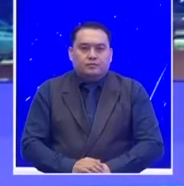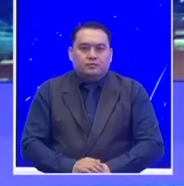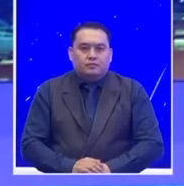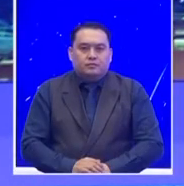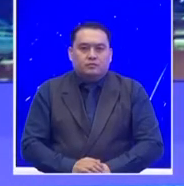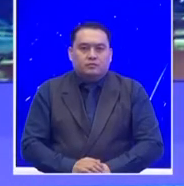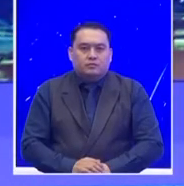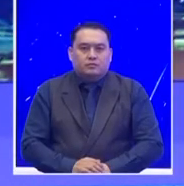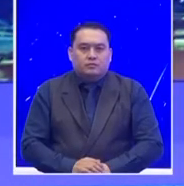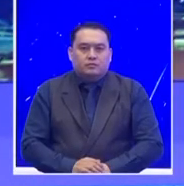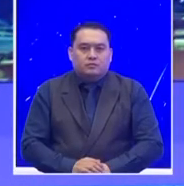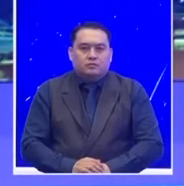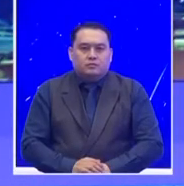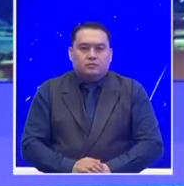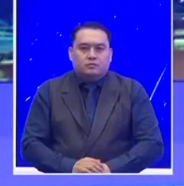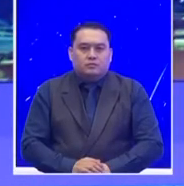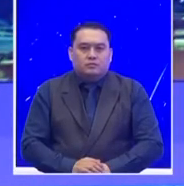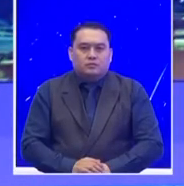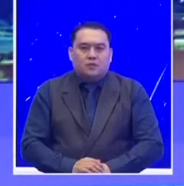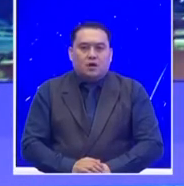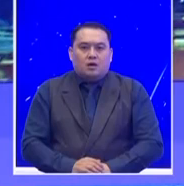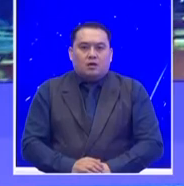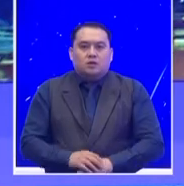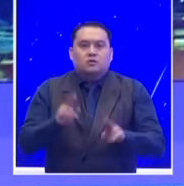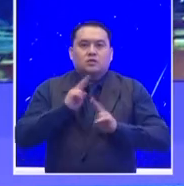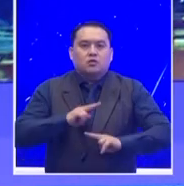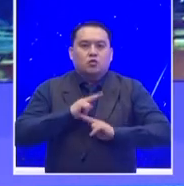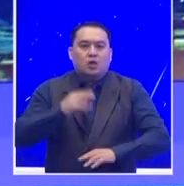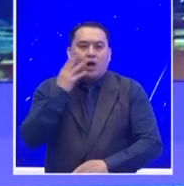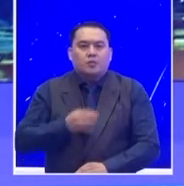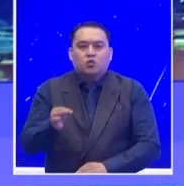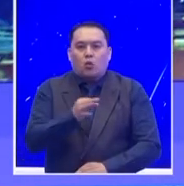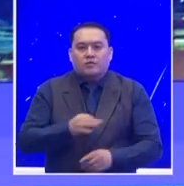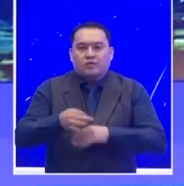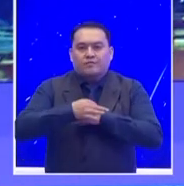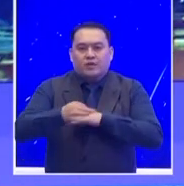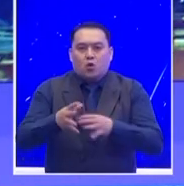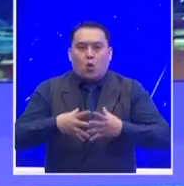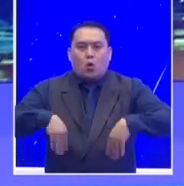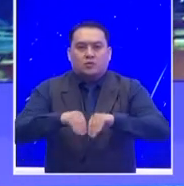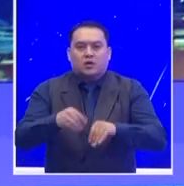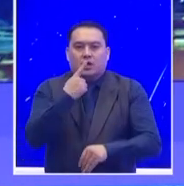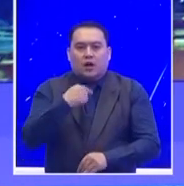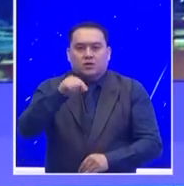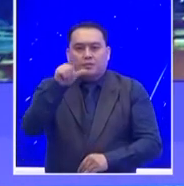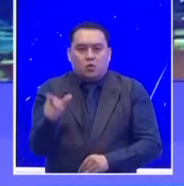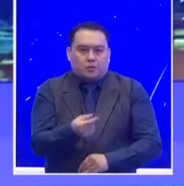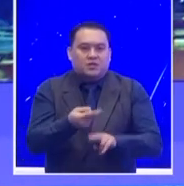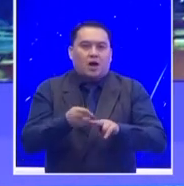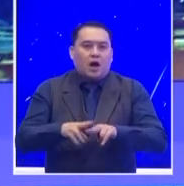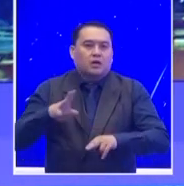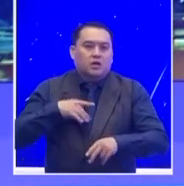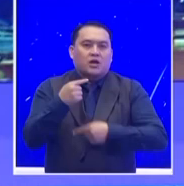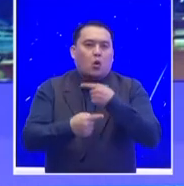К другим темам. Добра много не бывает. Так считают сотрудники Алматинского областного филиала общества «Красного полумесяца»,